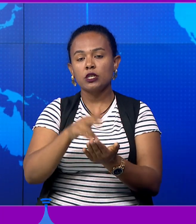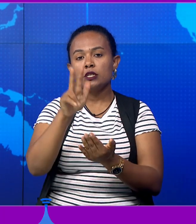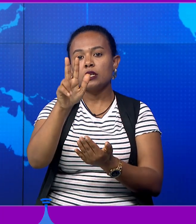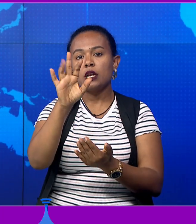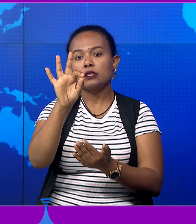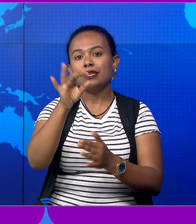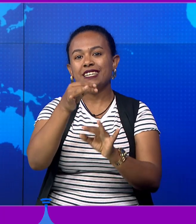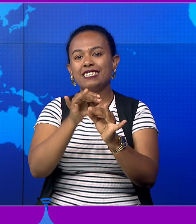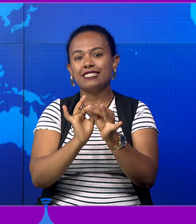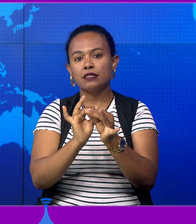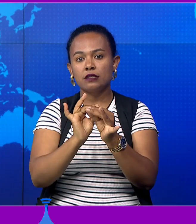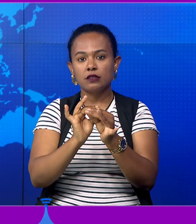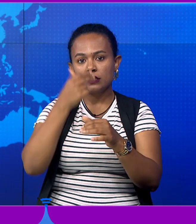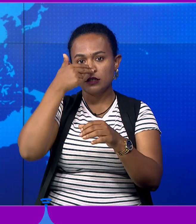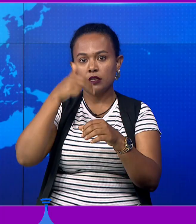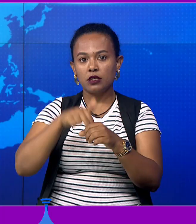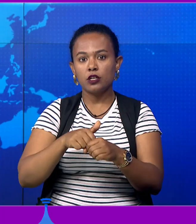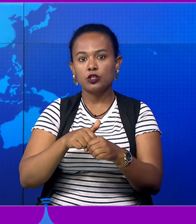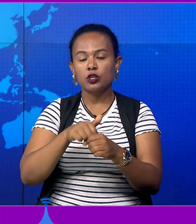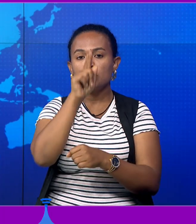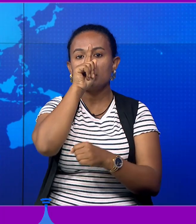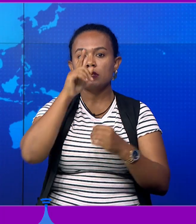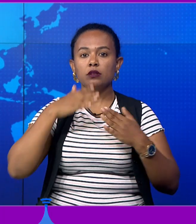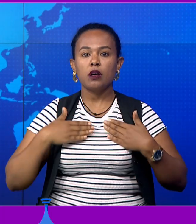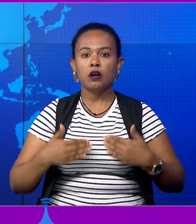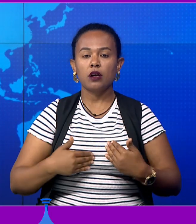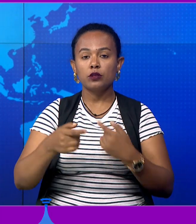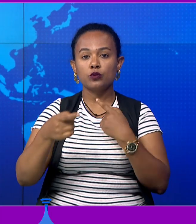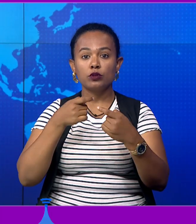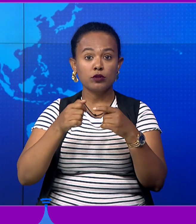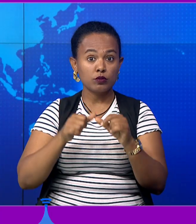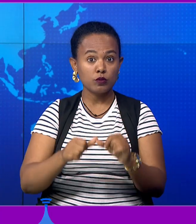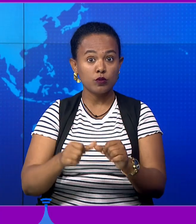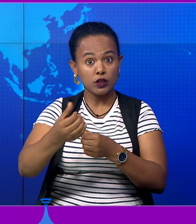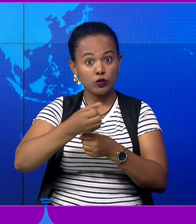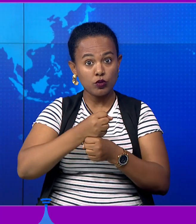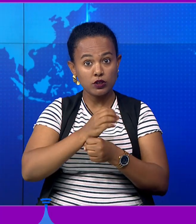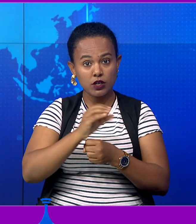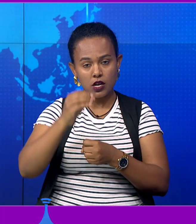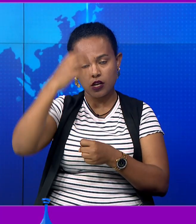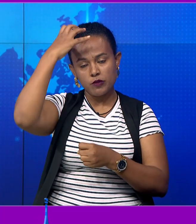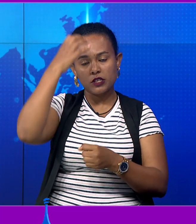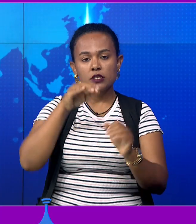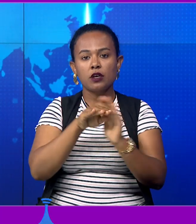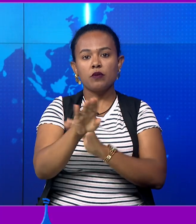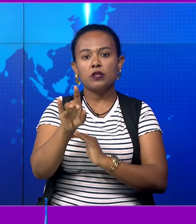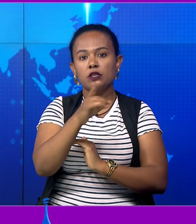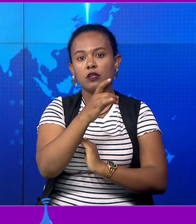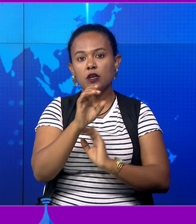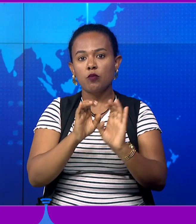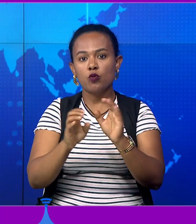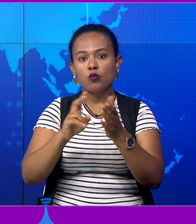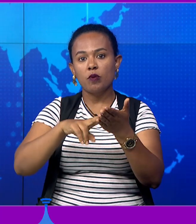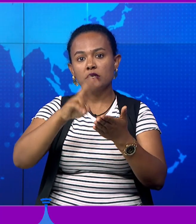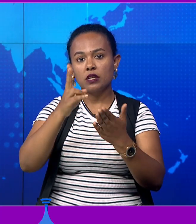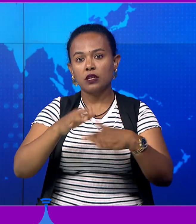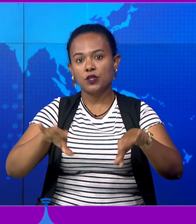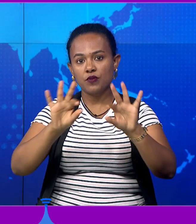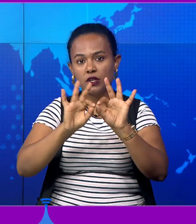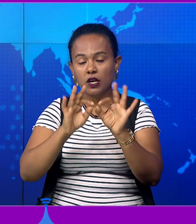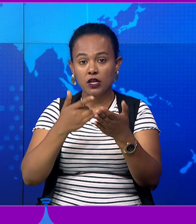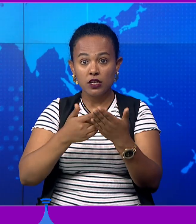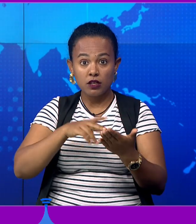720,039 ሊትር ነዳጅ በጸጥታ አካላት ቁጥጥር ስር የተወረሰና ለመንግስት ገቢ የተደረገ መሆኑን ማንሳት ያስፈልጋል።